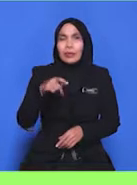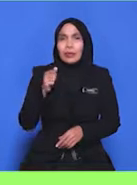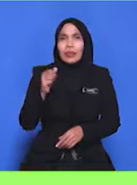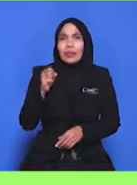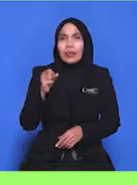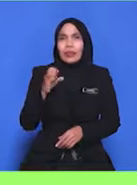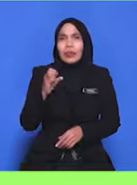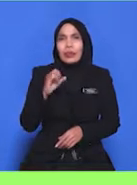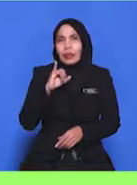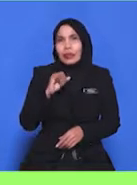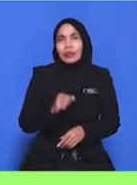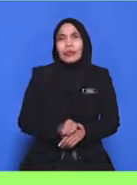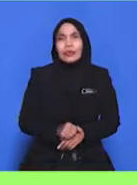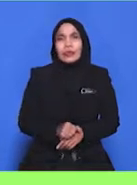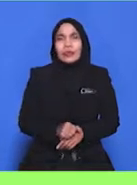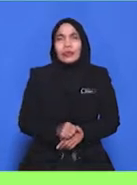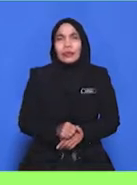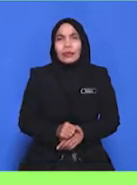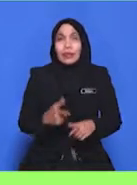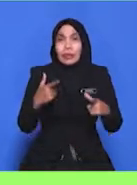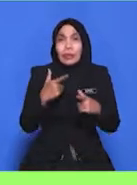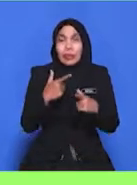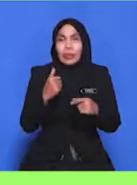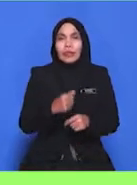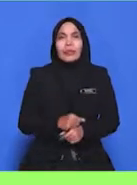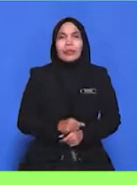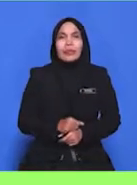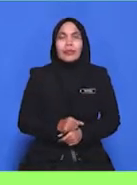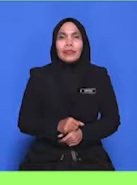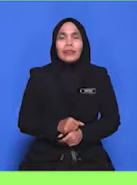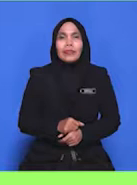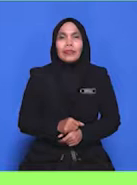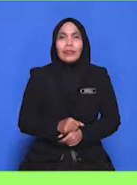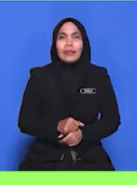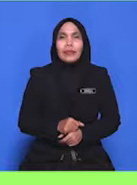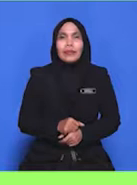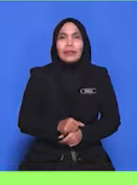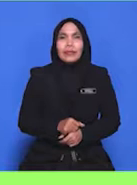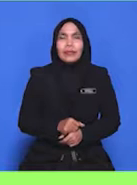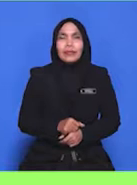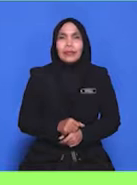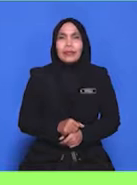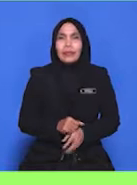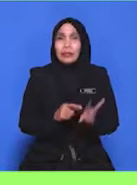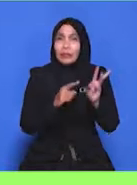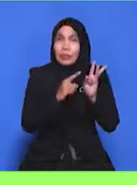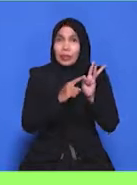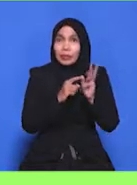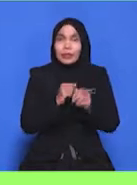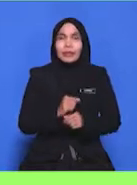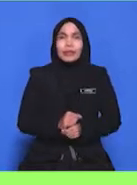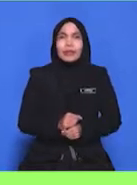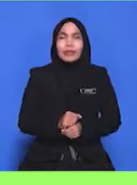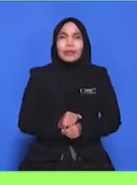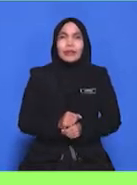penting untuk mengalahkan musuh dalam peperangan. Faktor kegemilangan yang keenam pula adalah